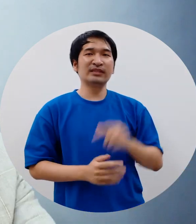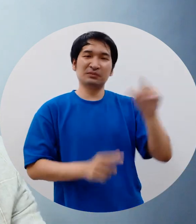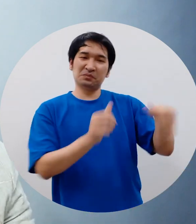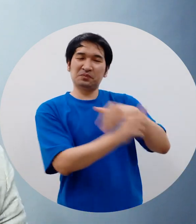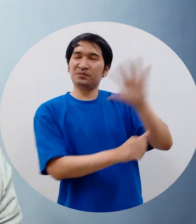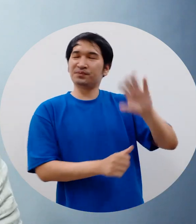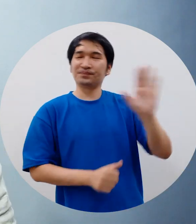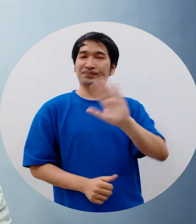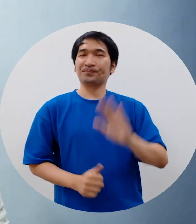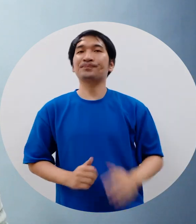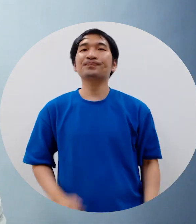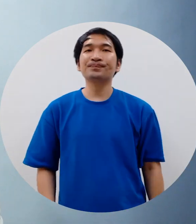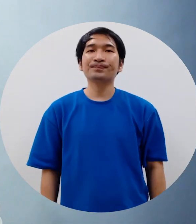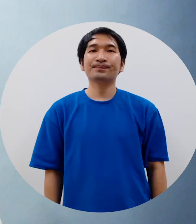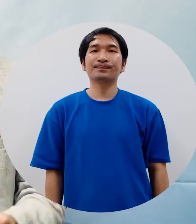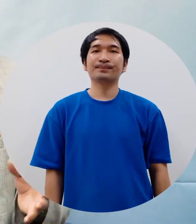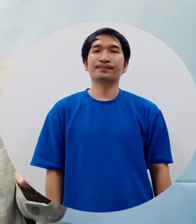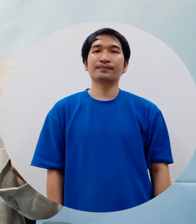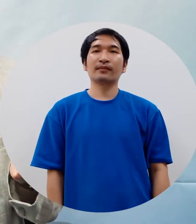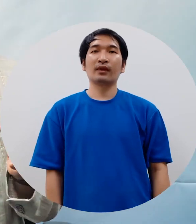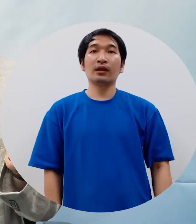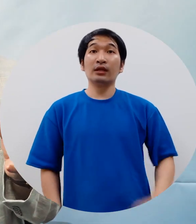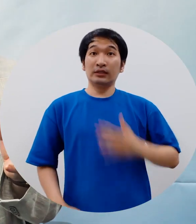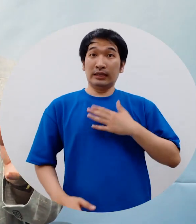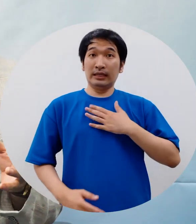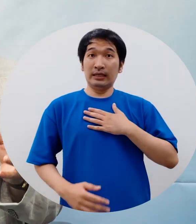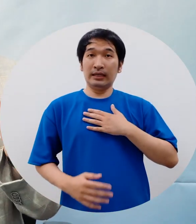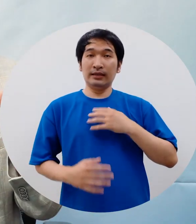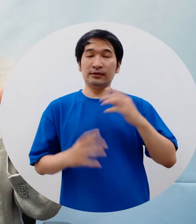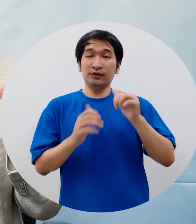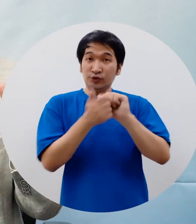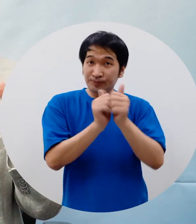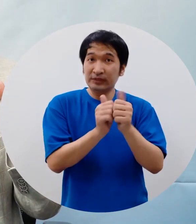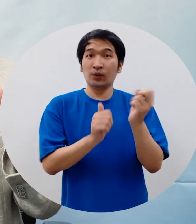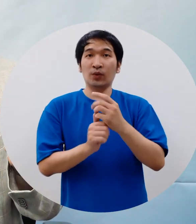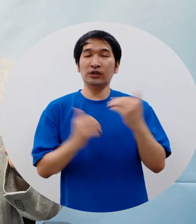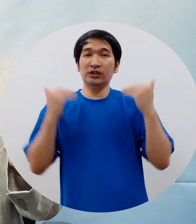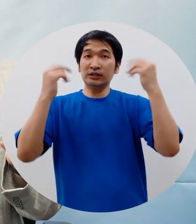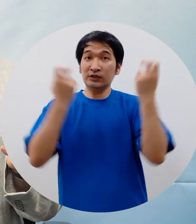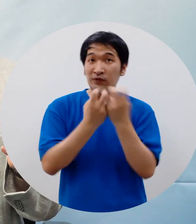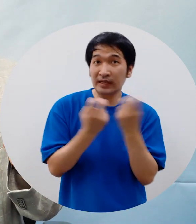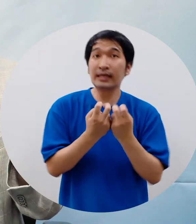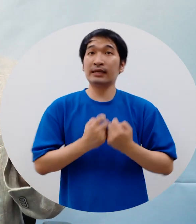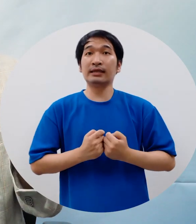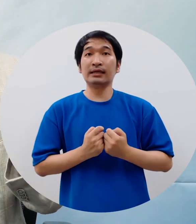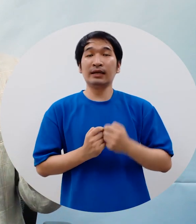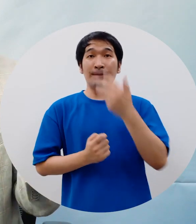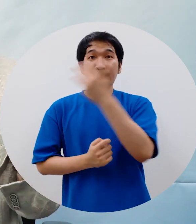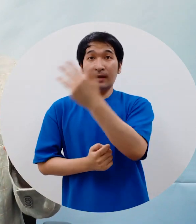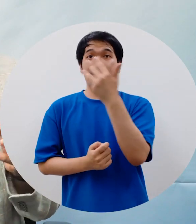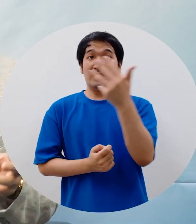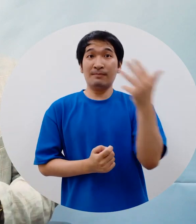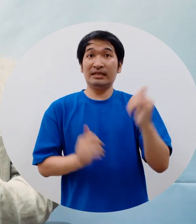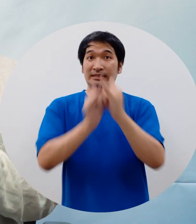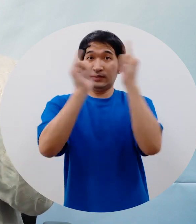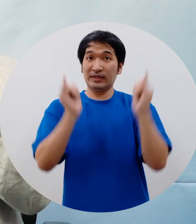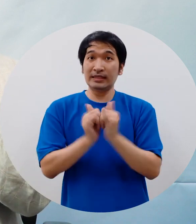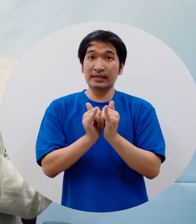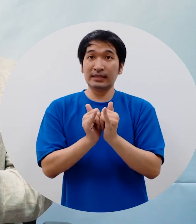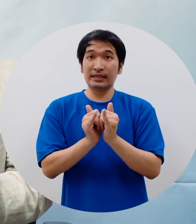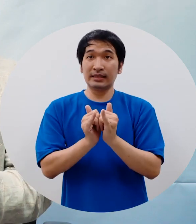조건을 그대로 저는 반복한다고 봅니다. 박용진의 국부펀드는, 박용진의 성장 전략은, 박용진의 888